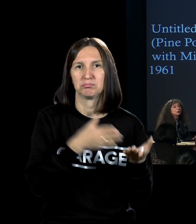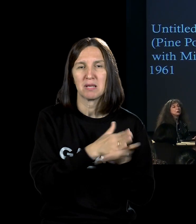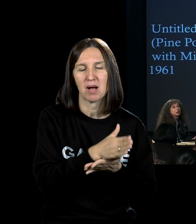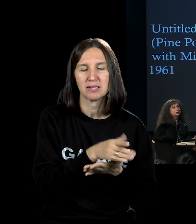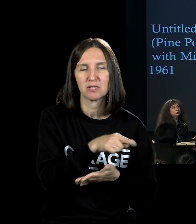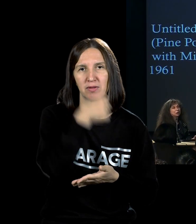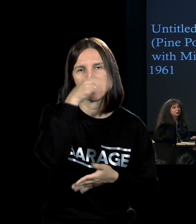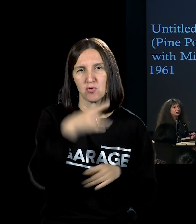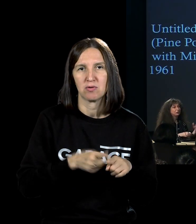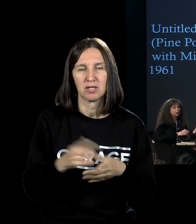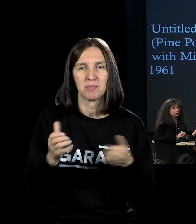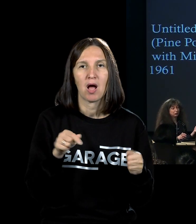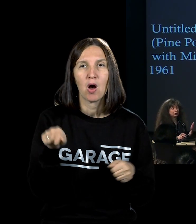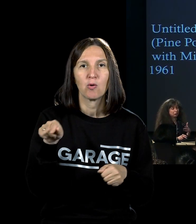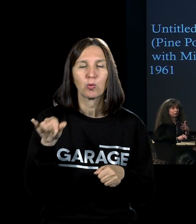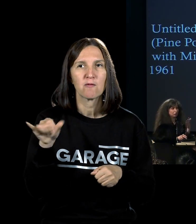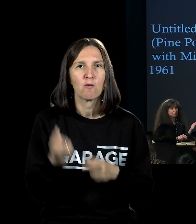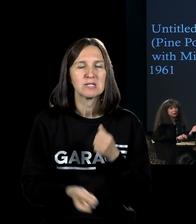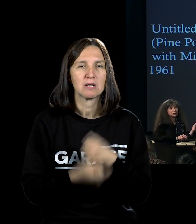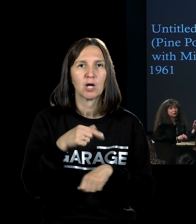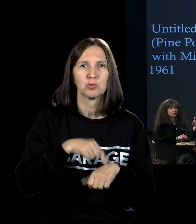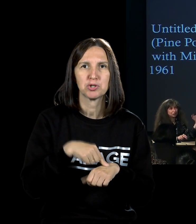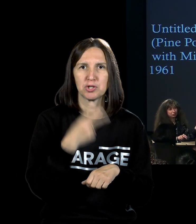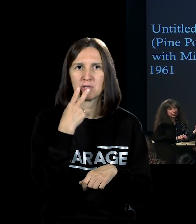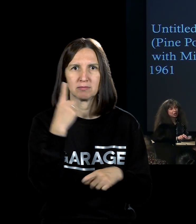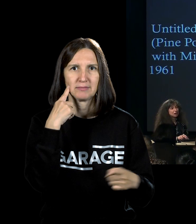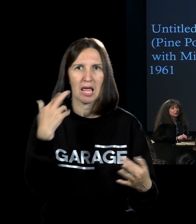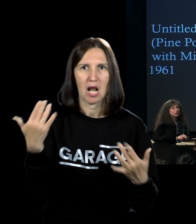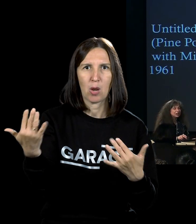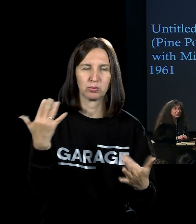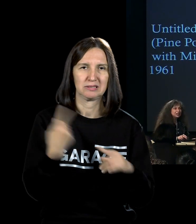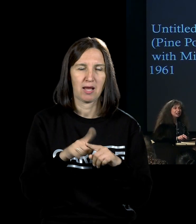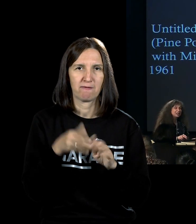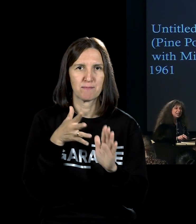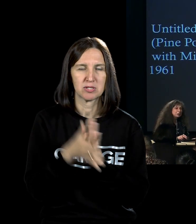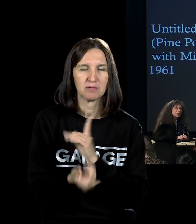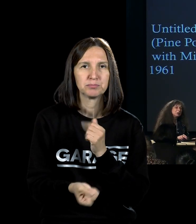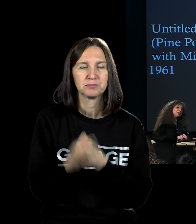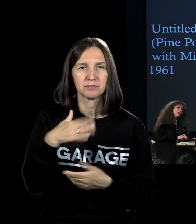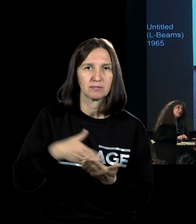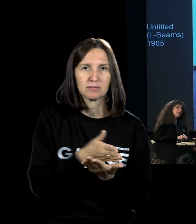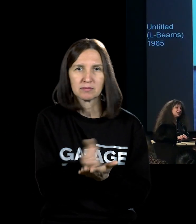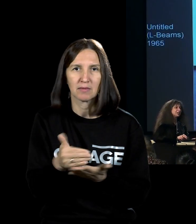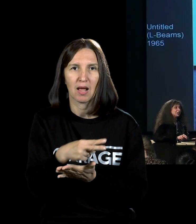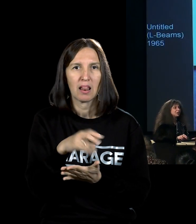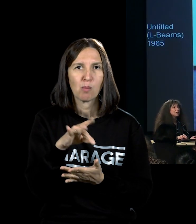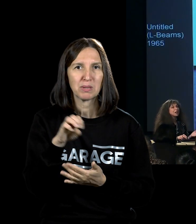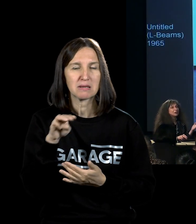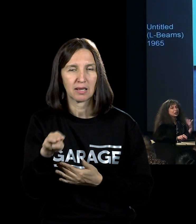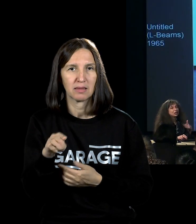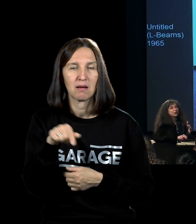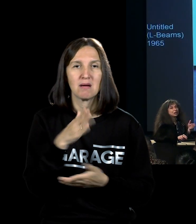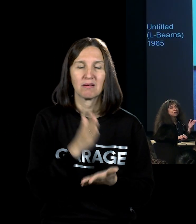ощущение иллюзорности этого пространства, возникает лабиринт, да, возникает где есть проход, где есть